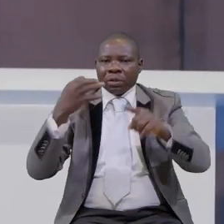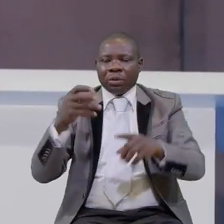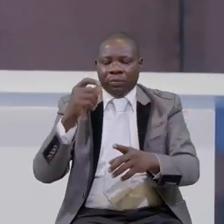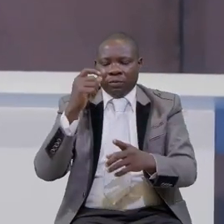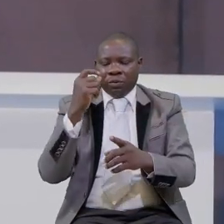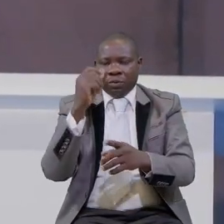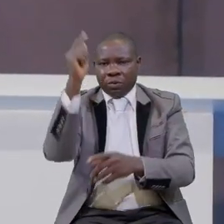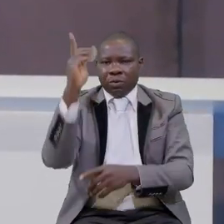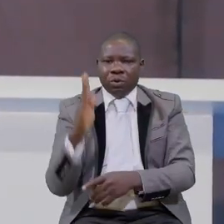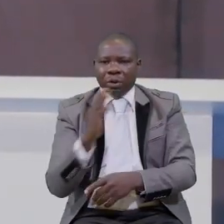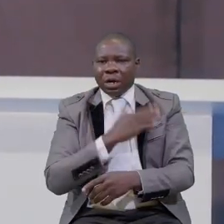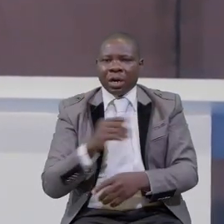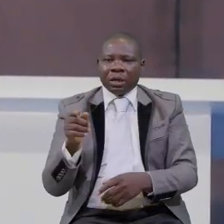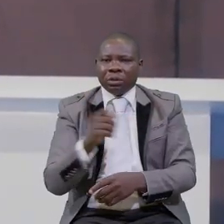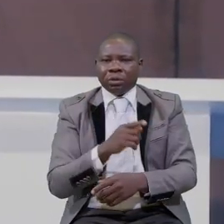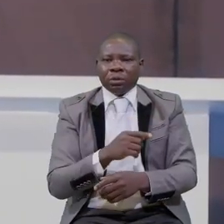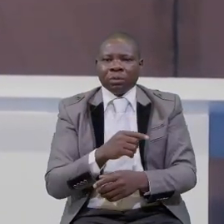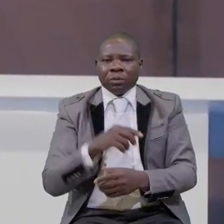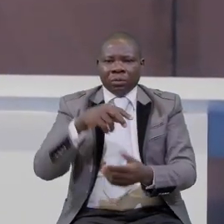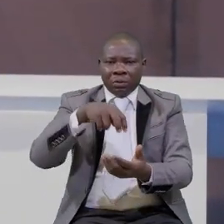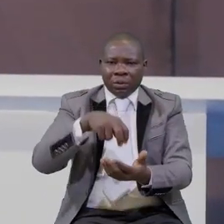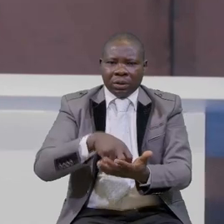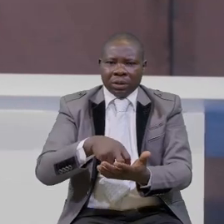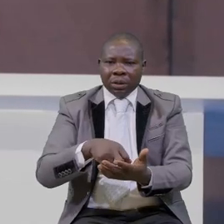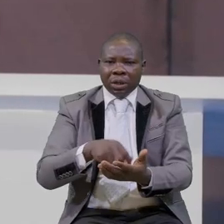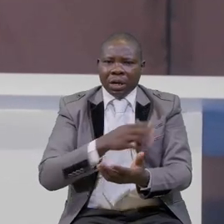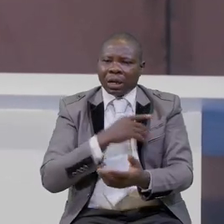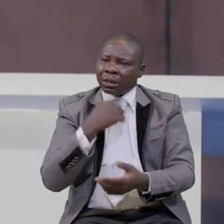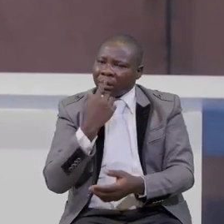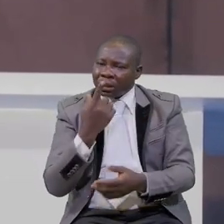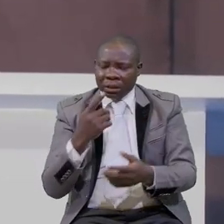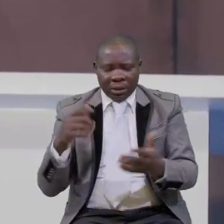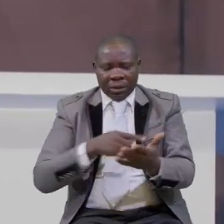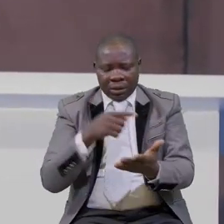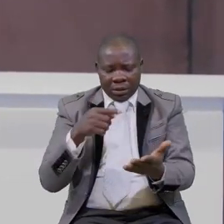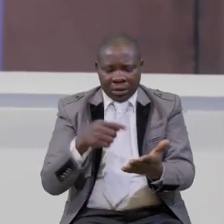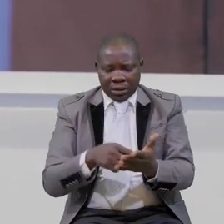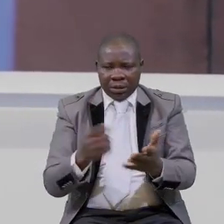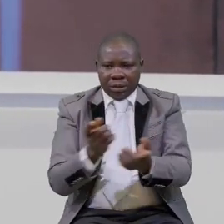Dieu, et vous pouvez noter cela, vous dites aujourd'hui,